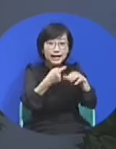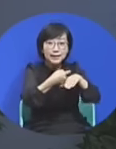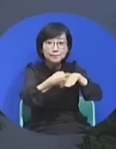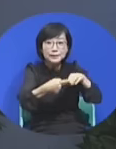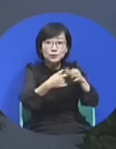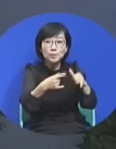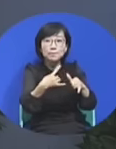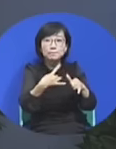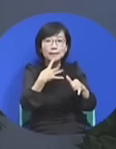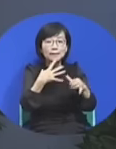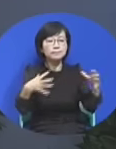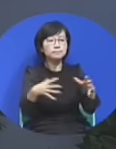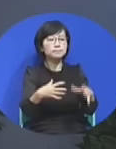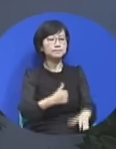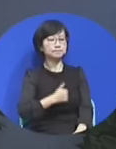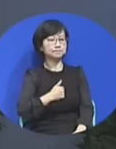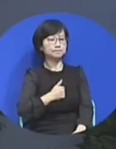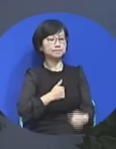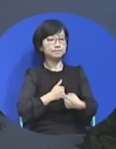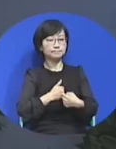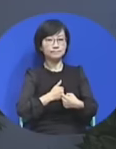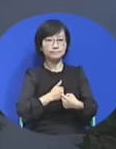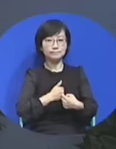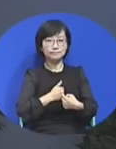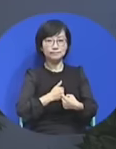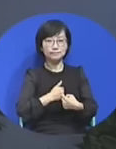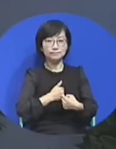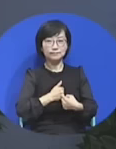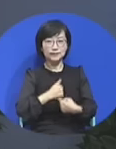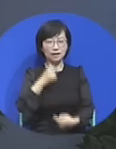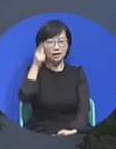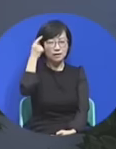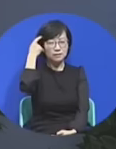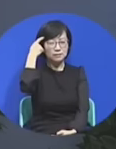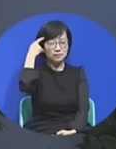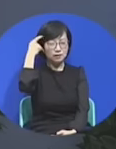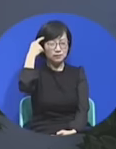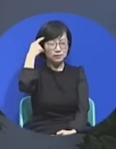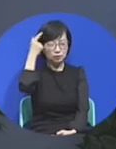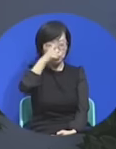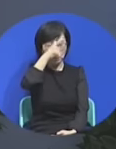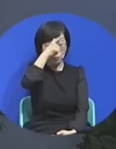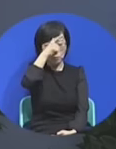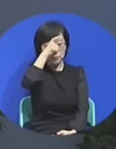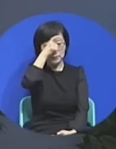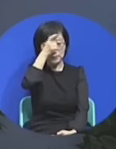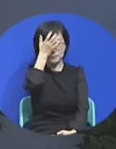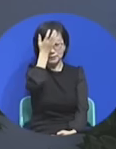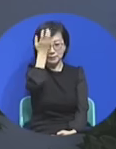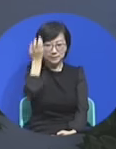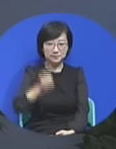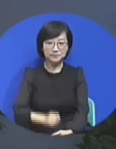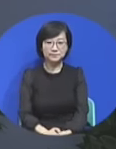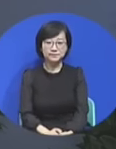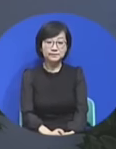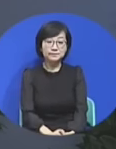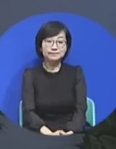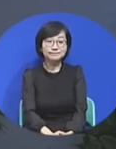must love our country, but nationalism is a distortion. It is different and they were consumed with nationalism. 예, 북한에 가서